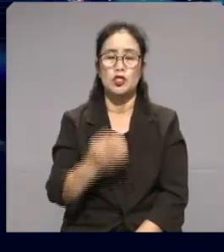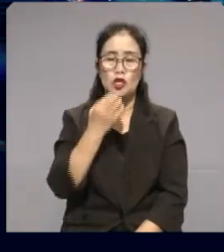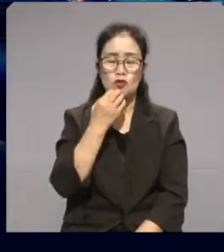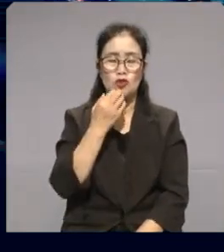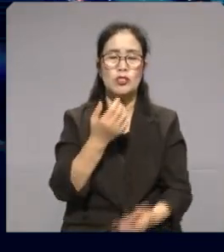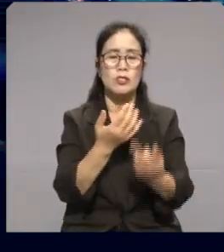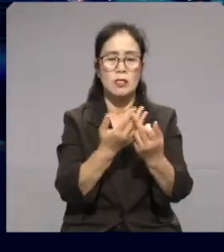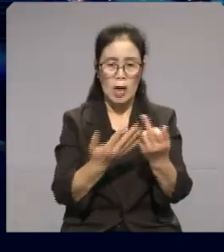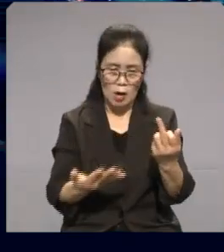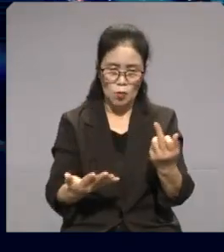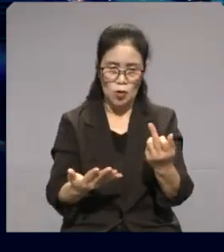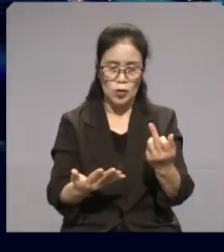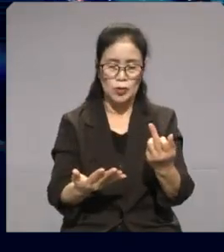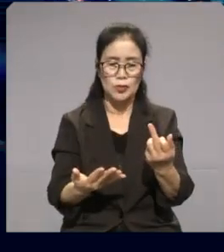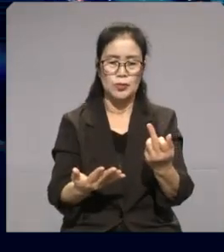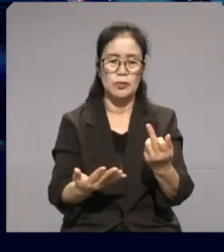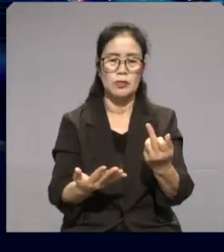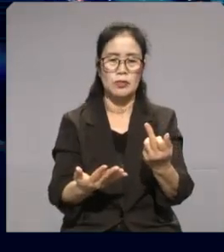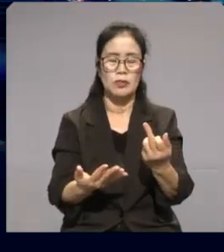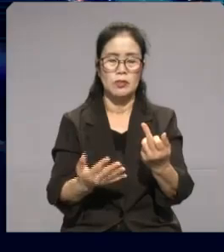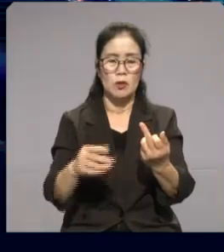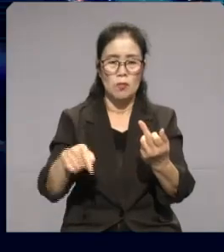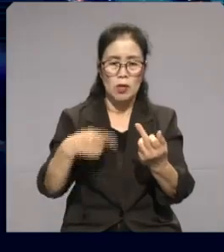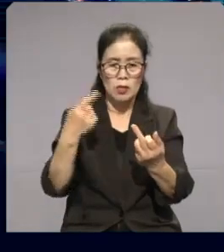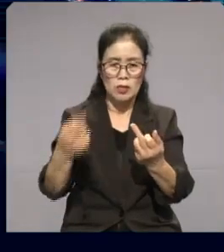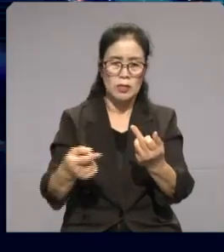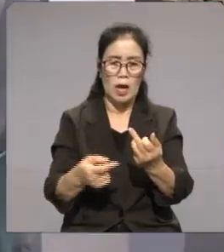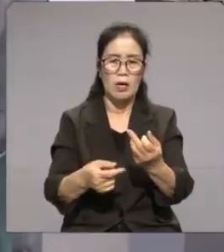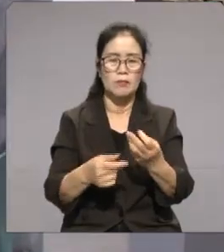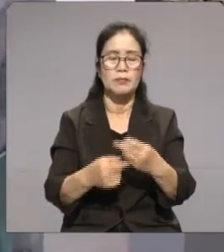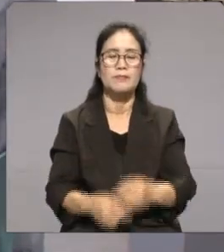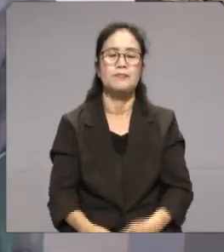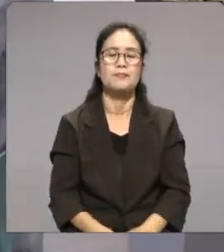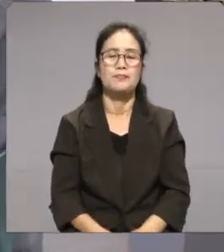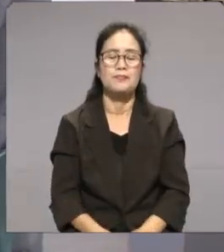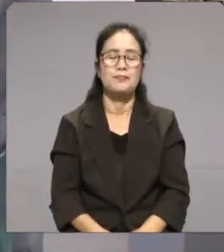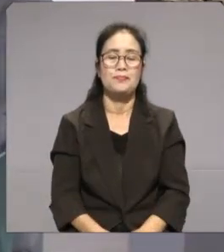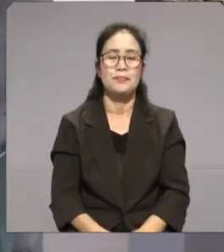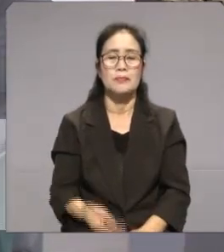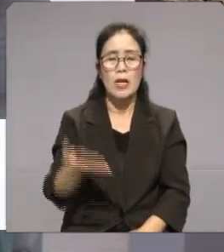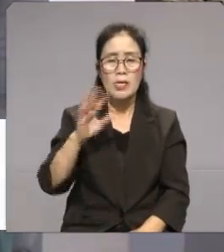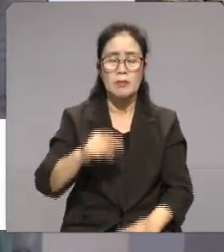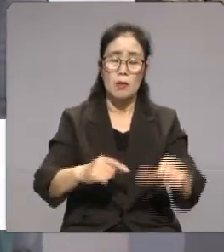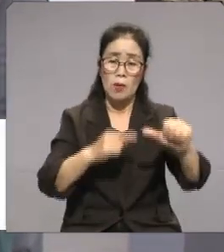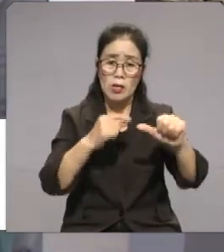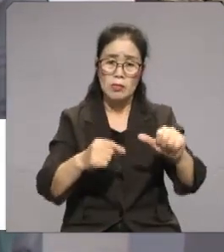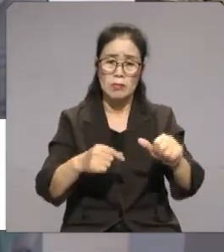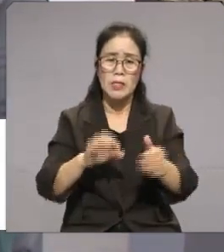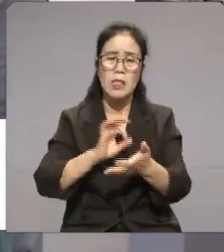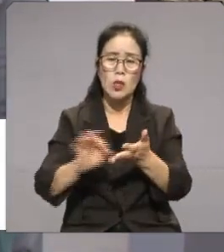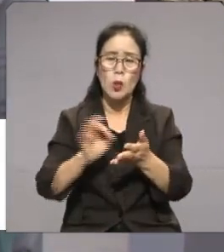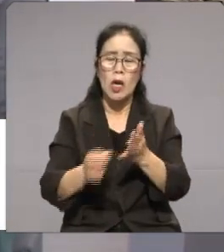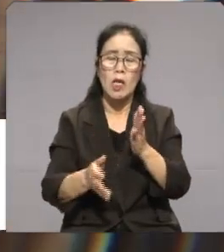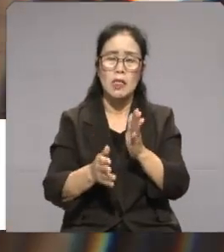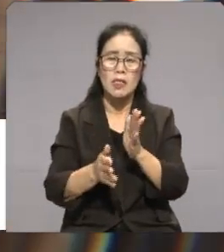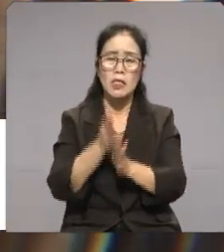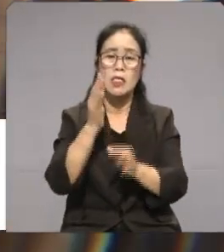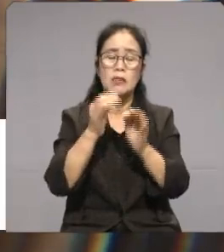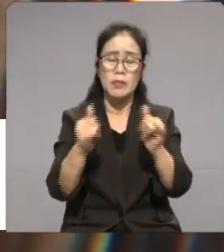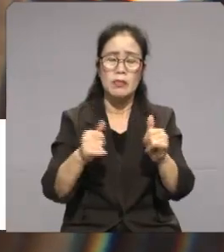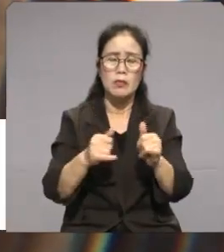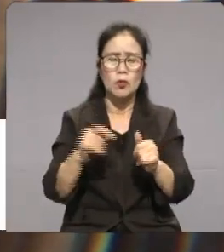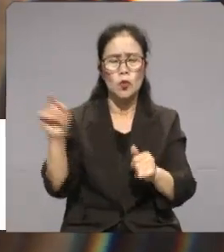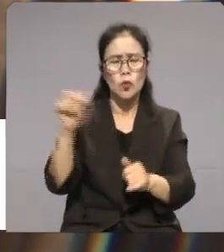강원도 1메가 BPS 넘어 그뒤를이었습니다 하지만 5G 이용하는 인천 시민들은